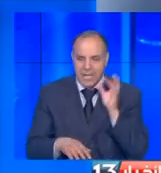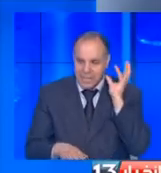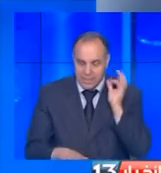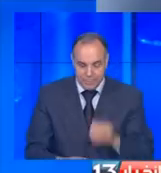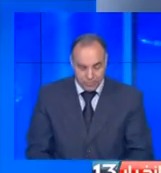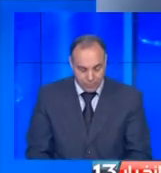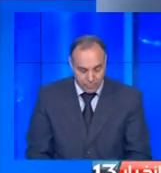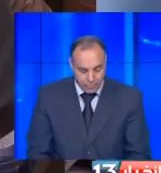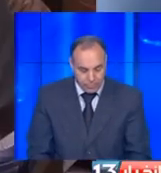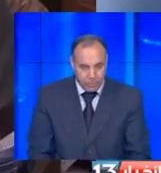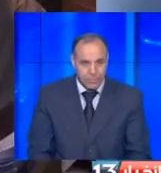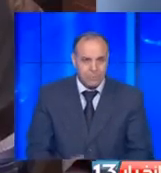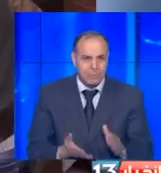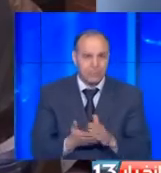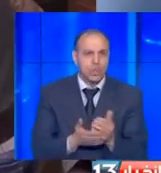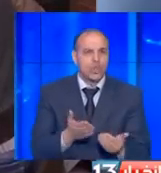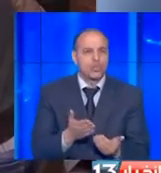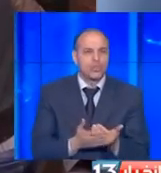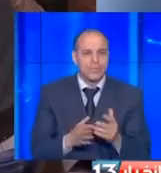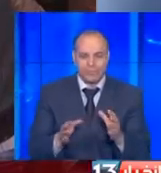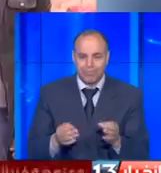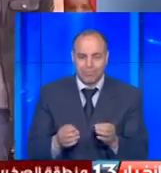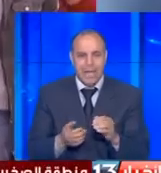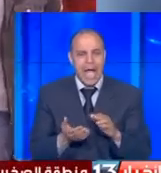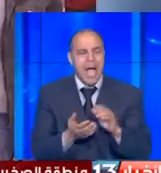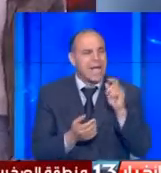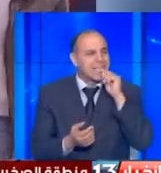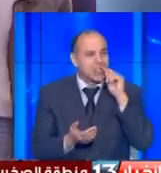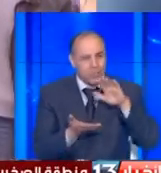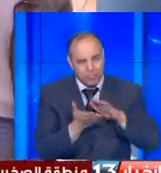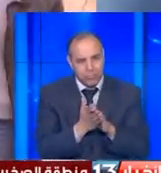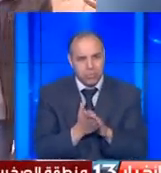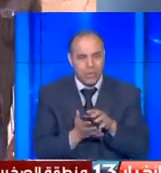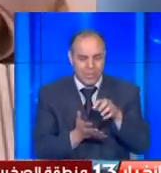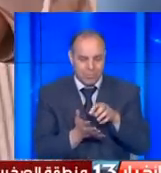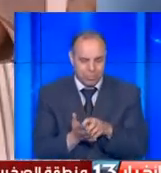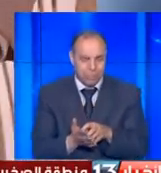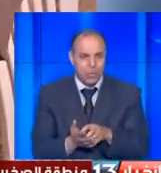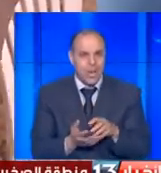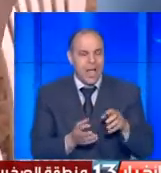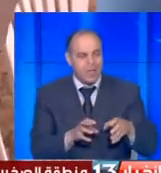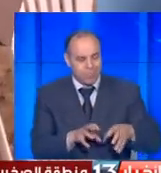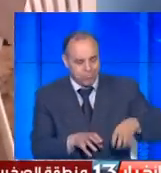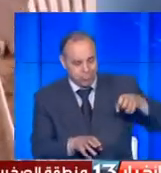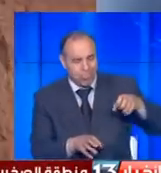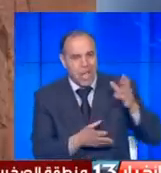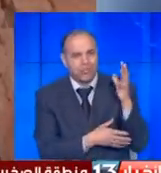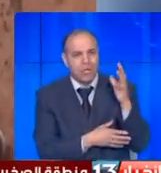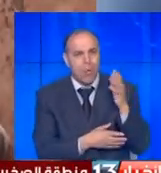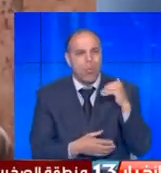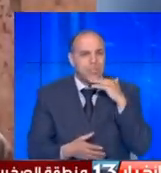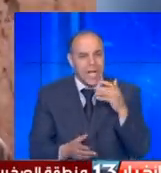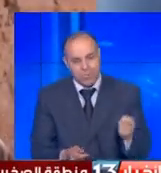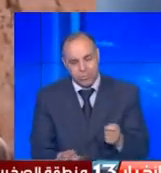القصرين. معدات عصرية لجني الزيتون، معدات للحراثة وتقليم الأشجار، وأخرى لتحويل